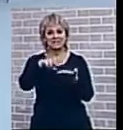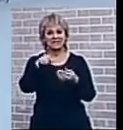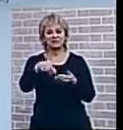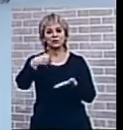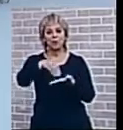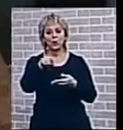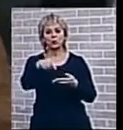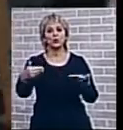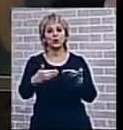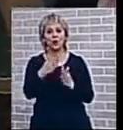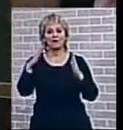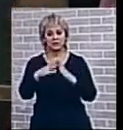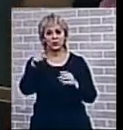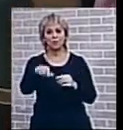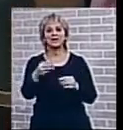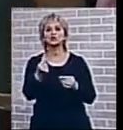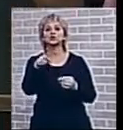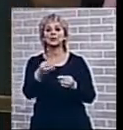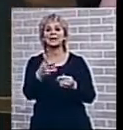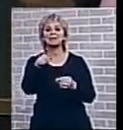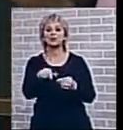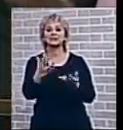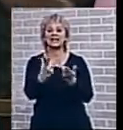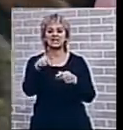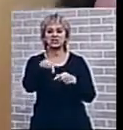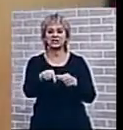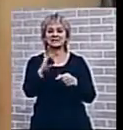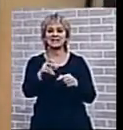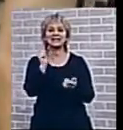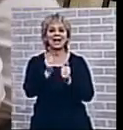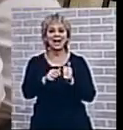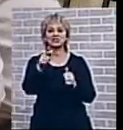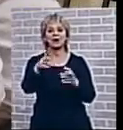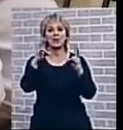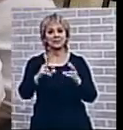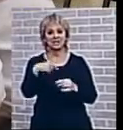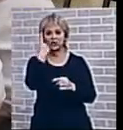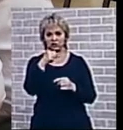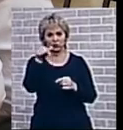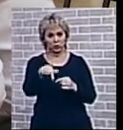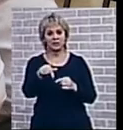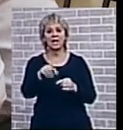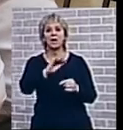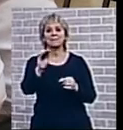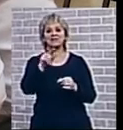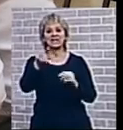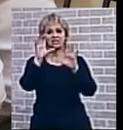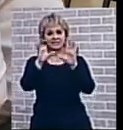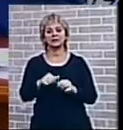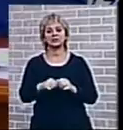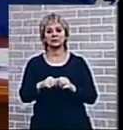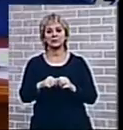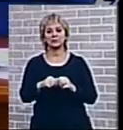на приобретение нового жилья. Сумма средств на них будет рассчитываться для каждого пострадавшего индивидуально по федеральному